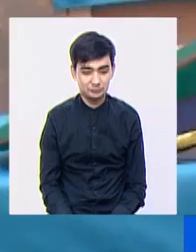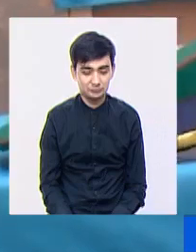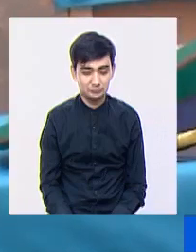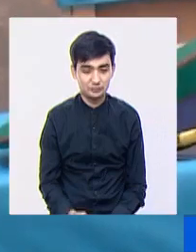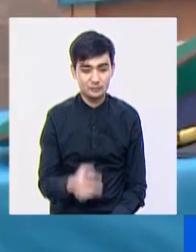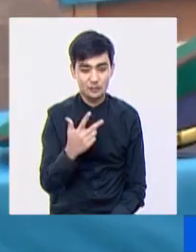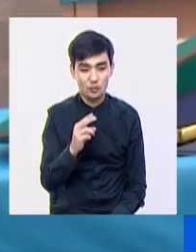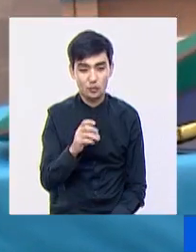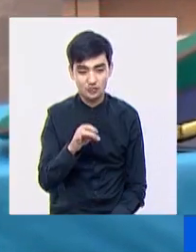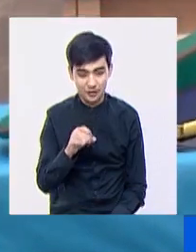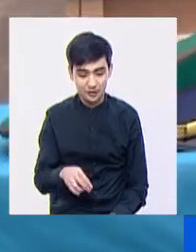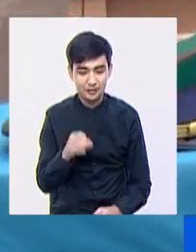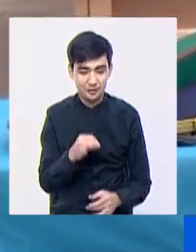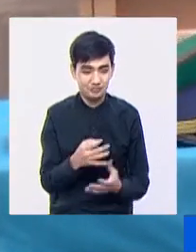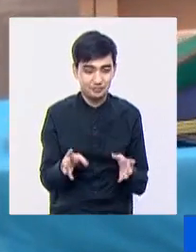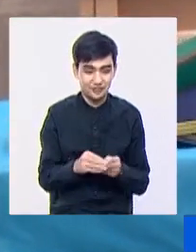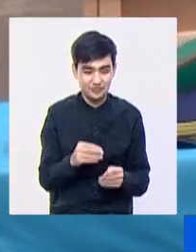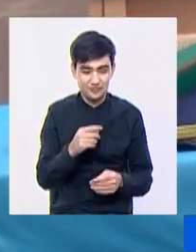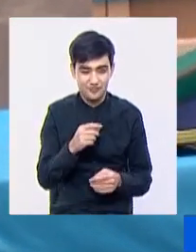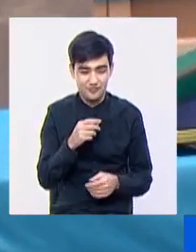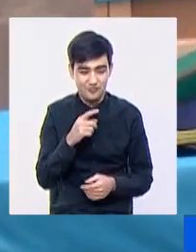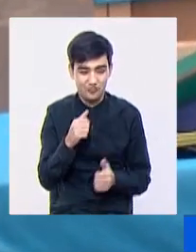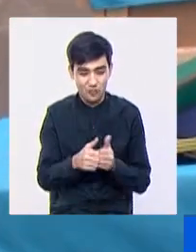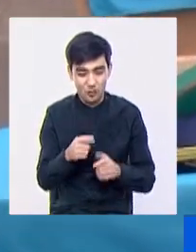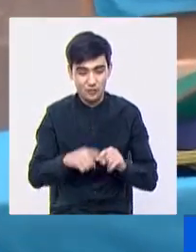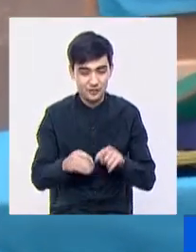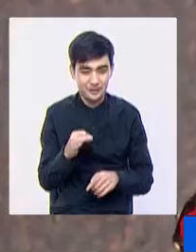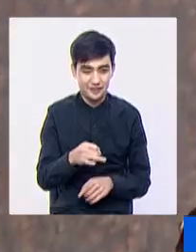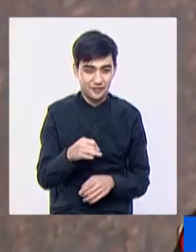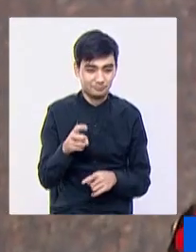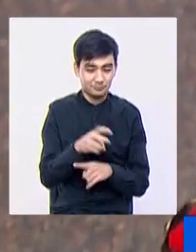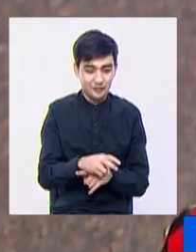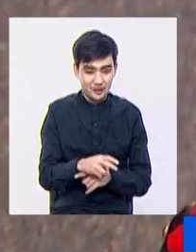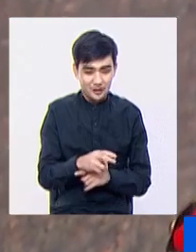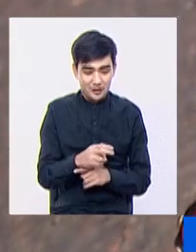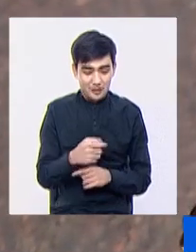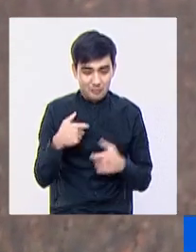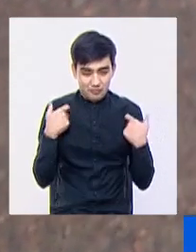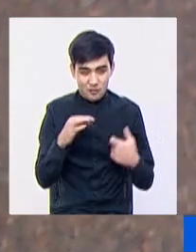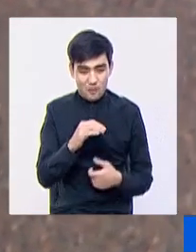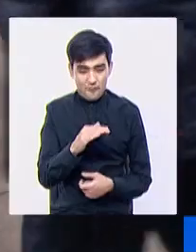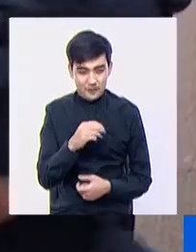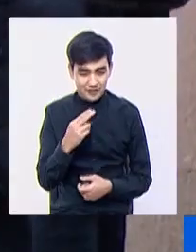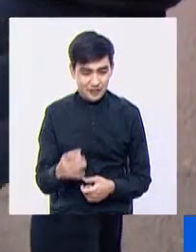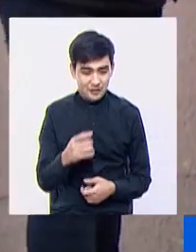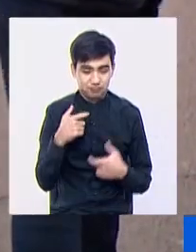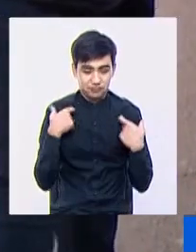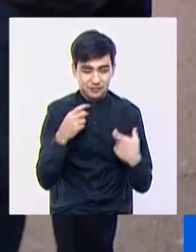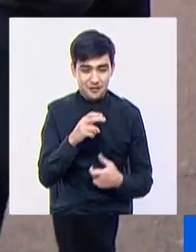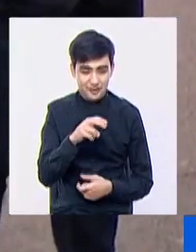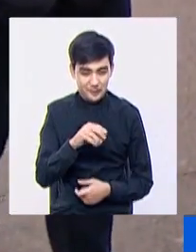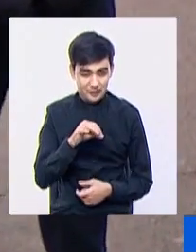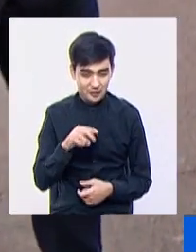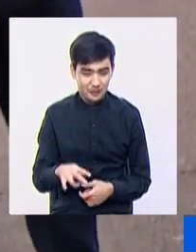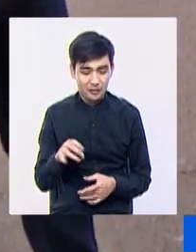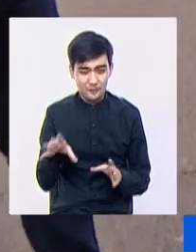Үш курсанттан өзге бүгін әріптестер мен жақындары академияның мемлекеттік сатып алу бөлімінің аға офицері капитан Жандос Шағалбаев пен